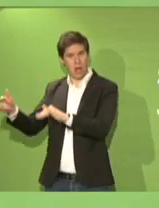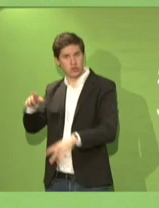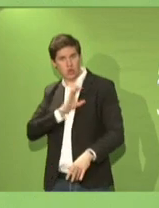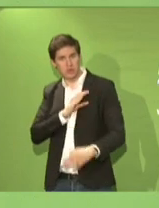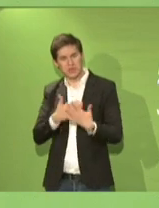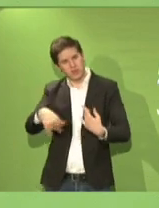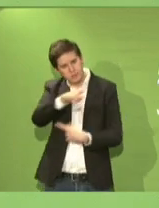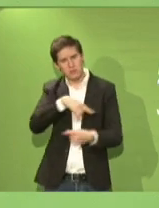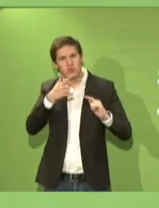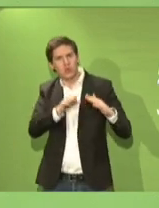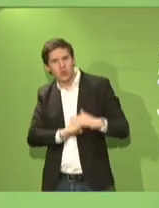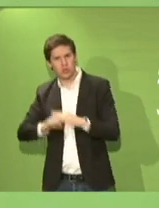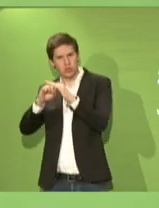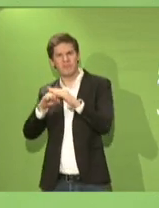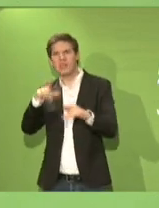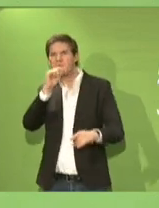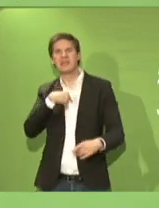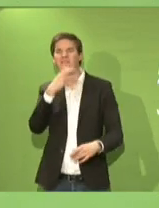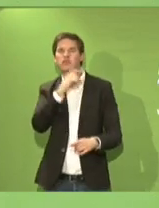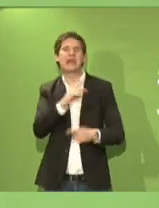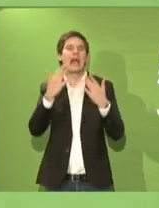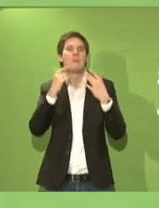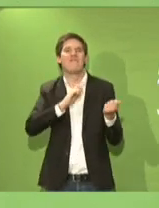Hier machen wir Klimaschutz und keinen Klimawandel, liebe